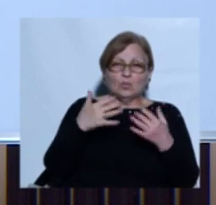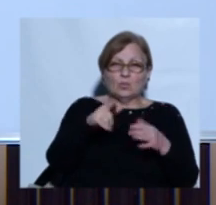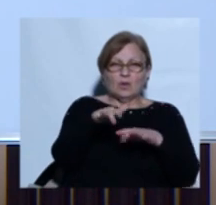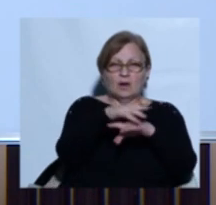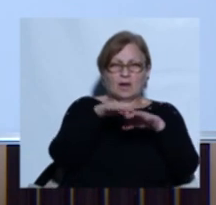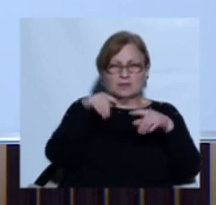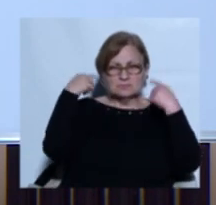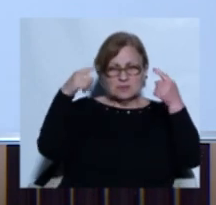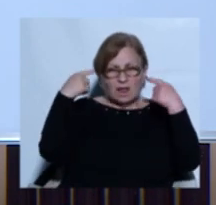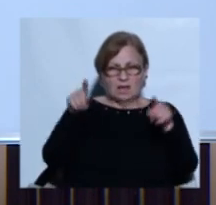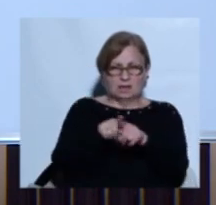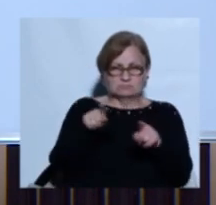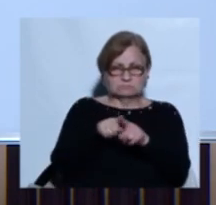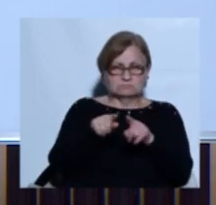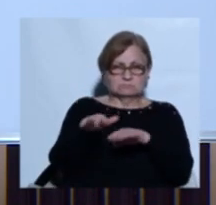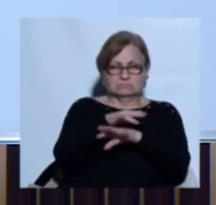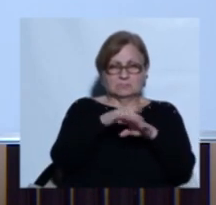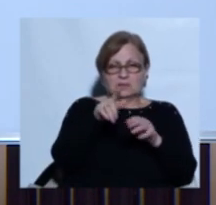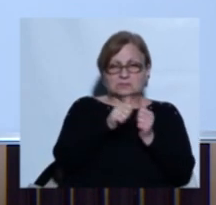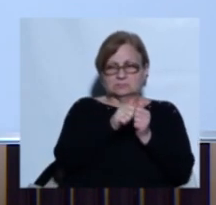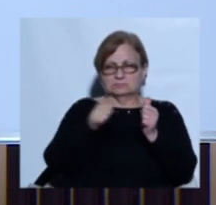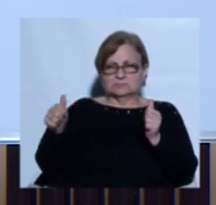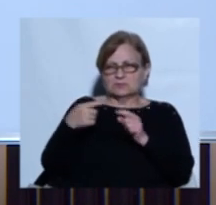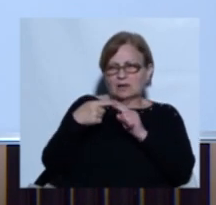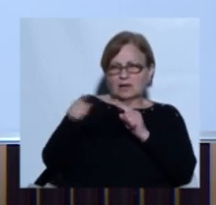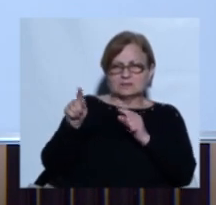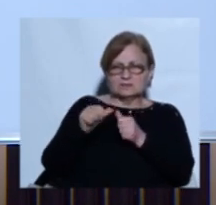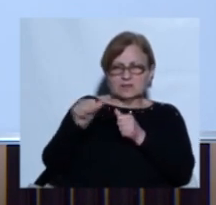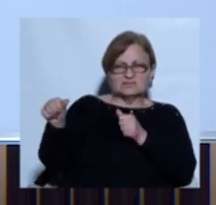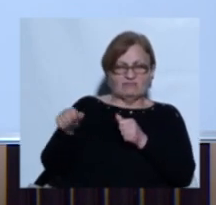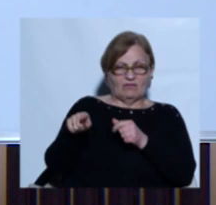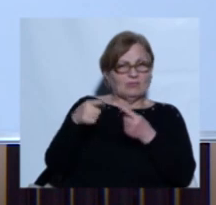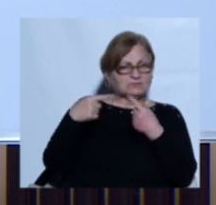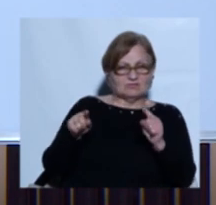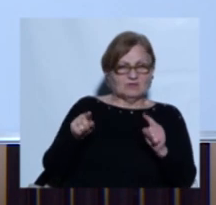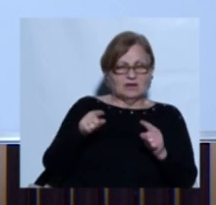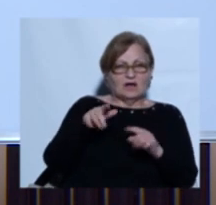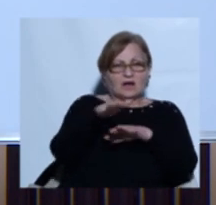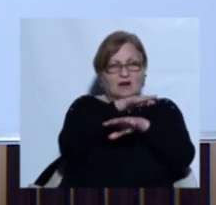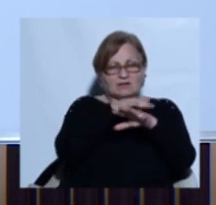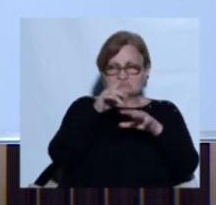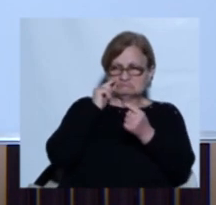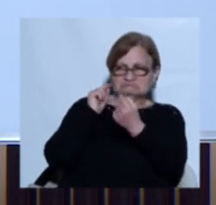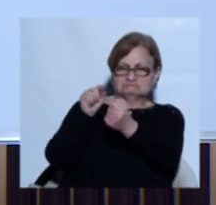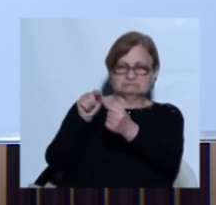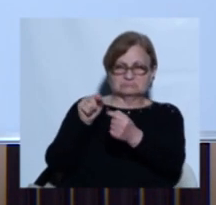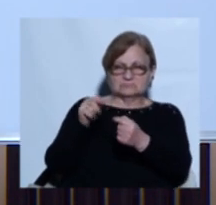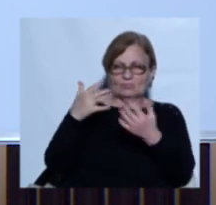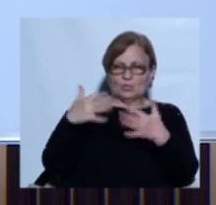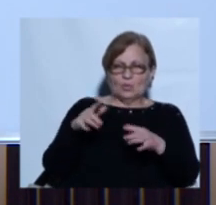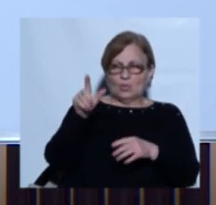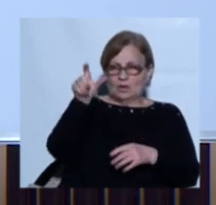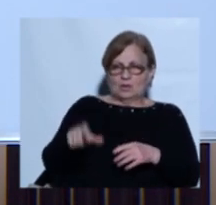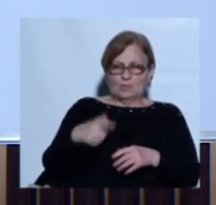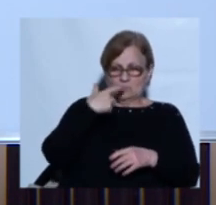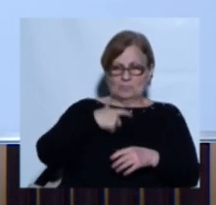ქცეულ საზოგადოებაში მის განსხვავებულობას ვეღარ აიტანენ, მით უმეტეს რომ ეს განსხვავებულობა მას ფიზიკურადაც